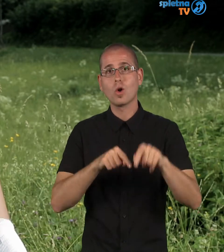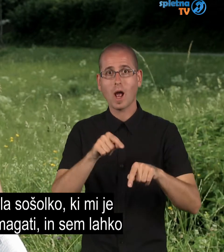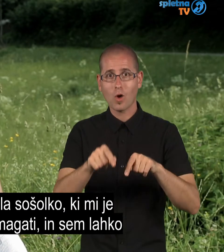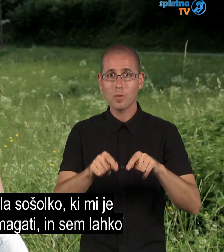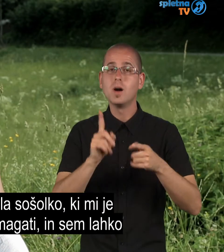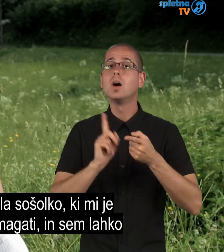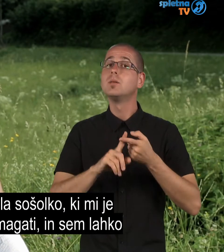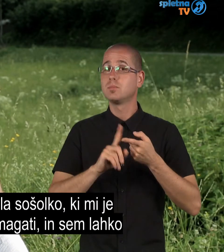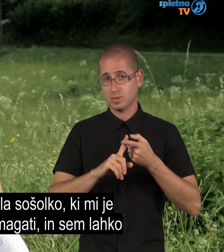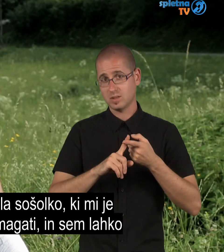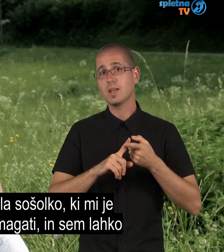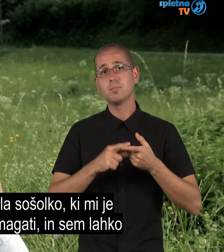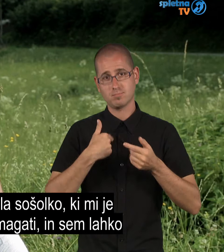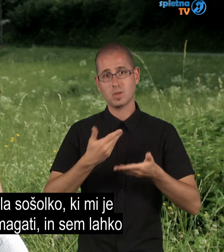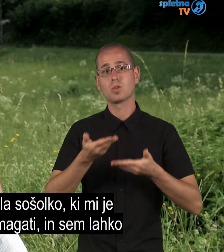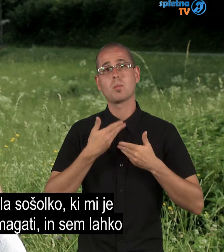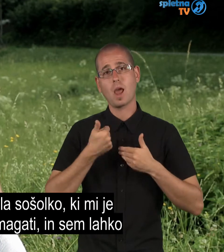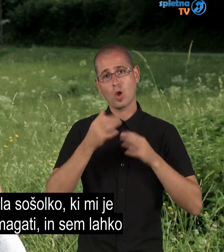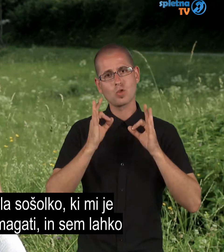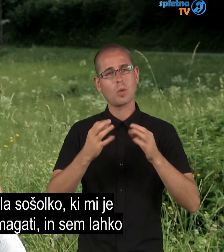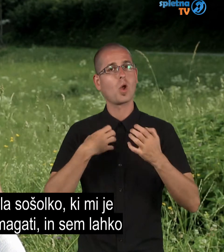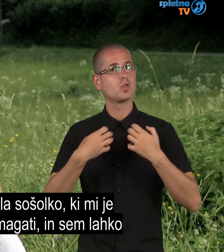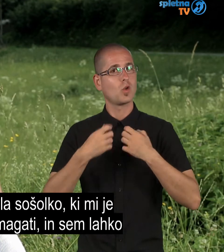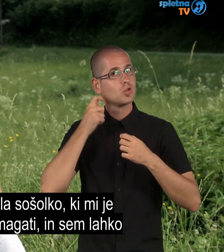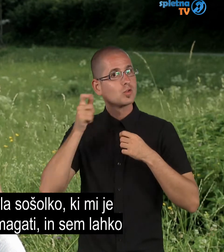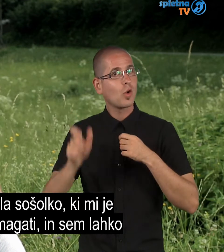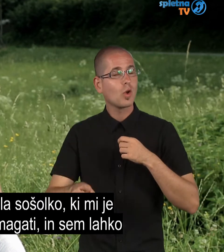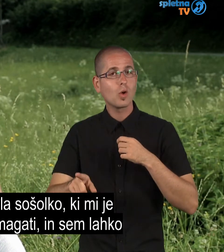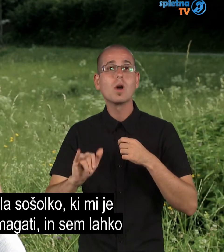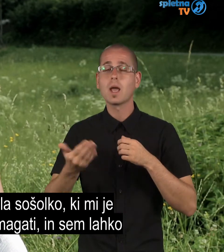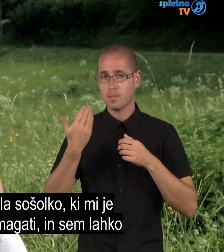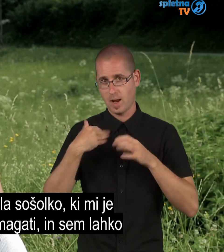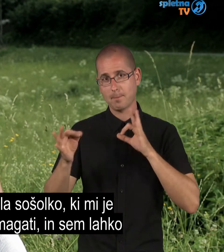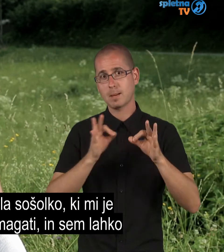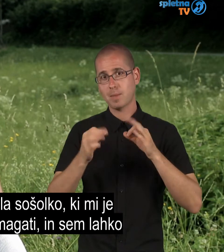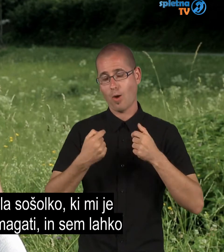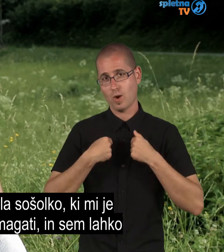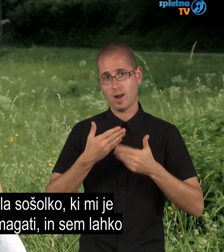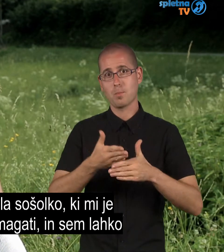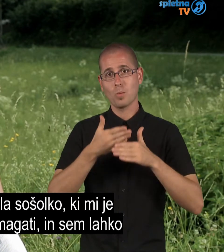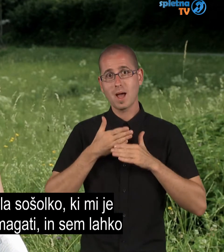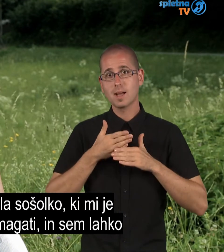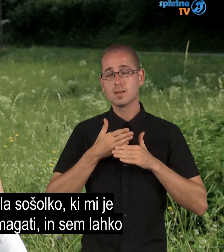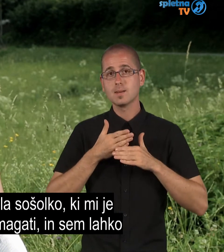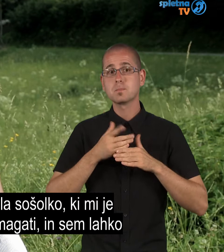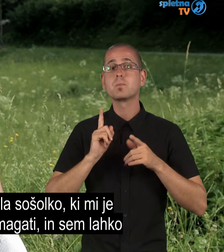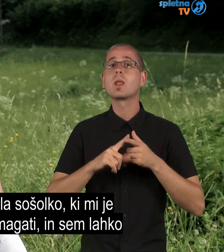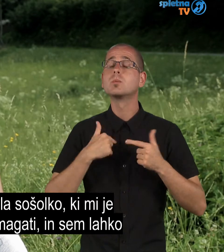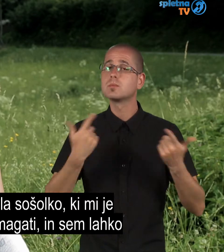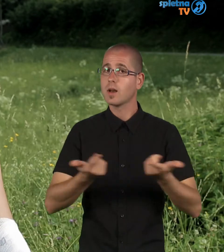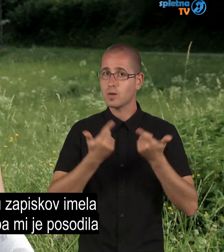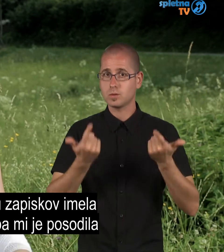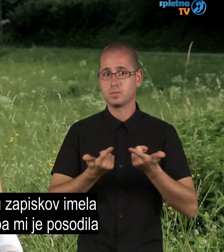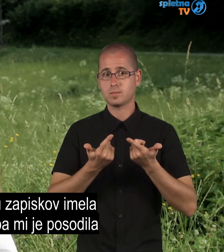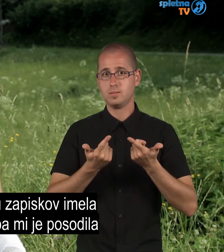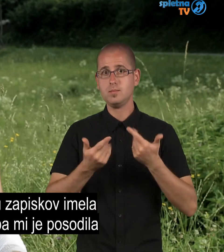in potem sem dobila eno dobro sošolko, ki mi je bila pripravljena pomagati in sem si